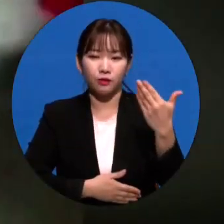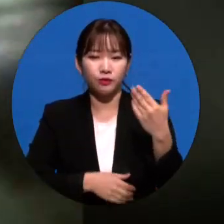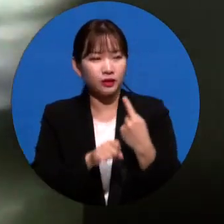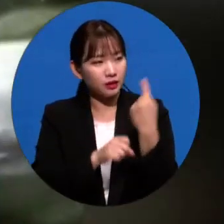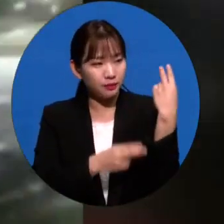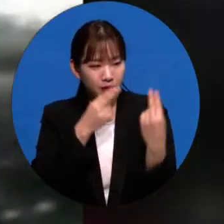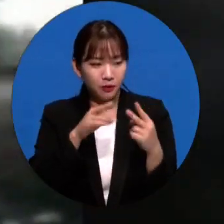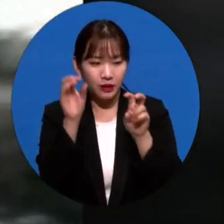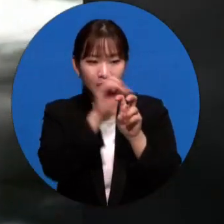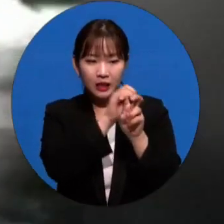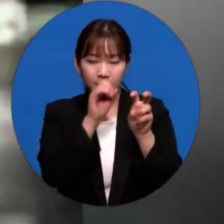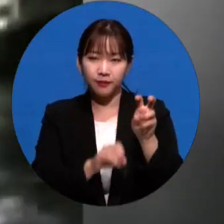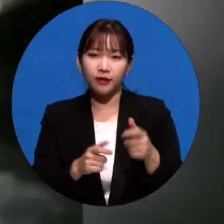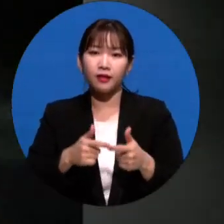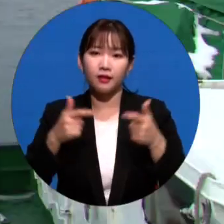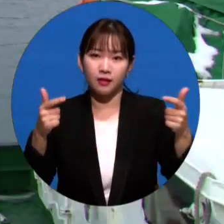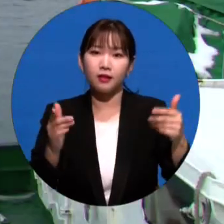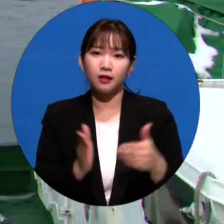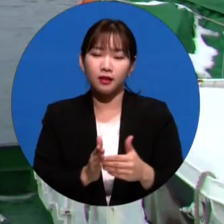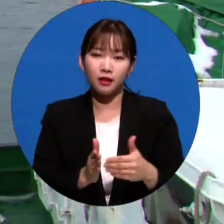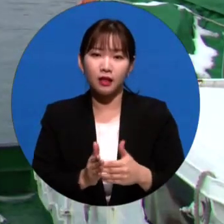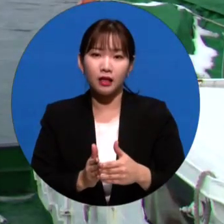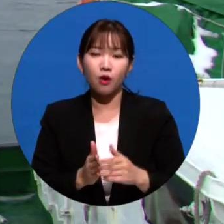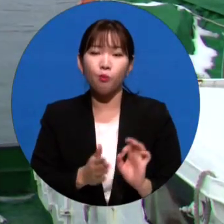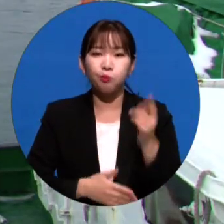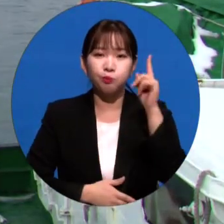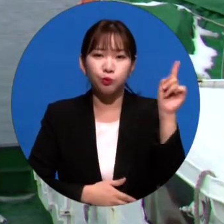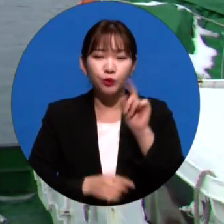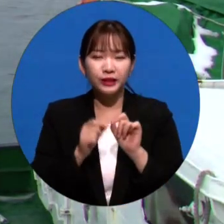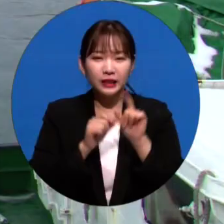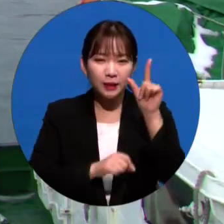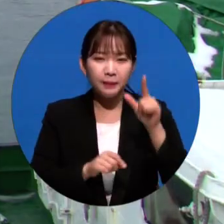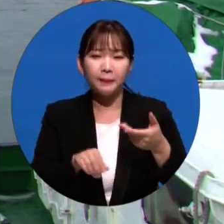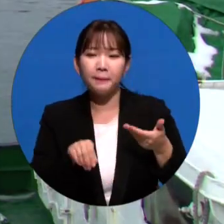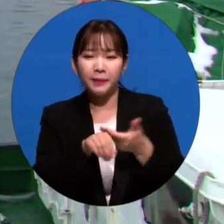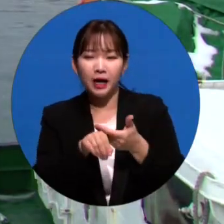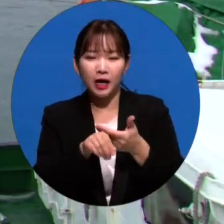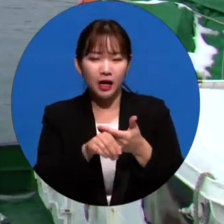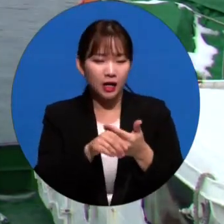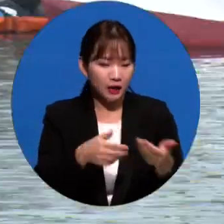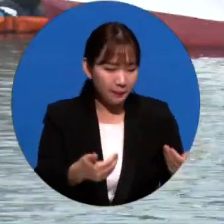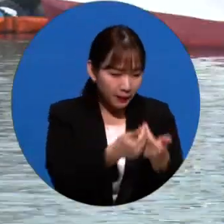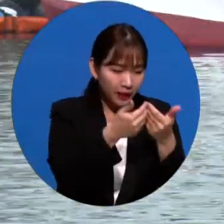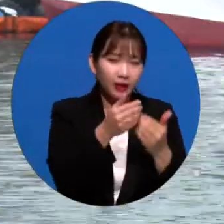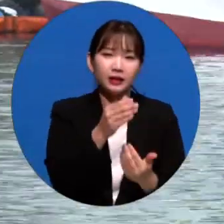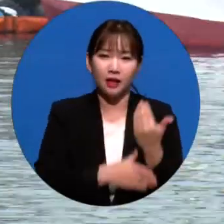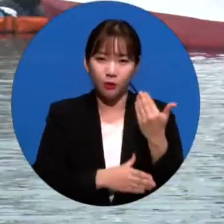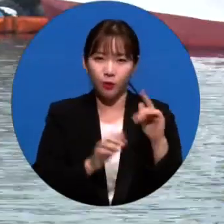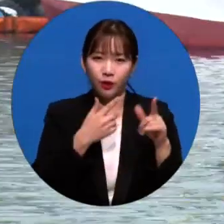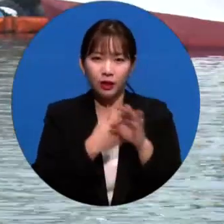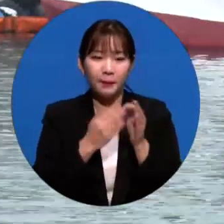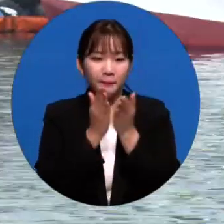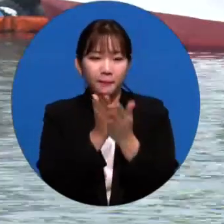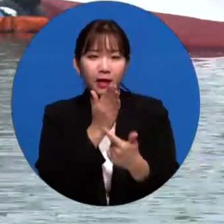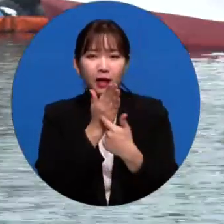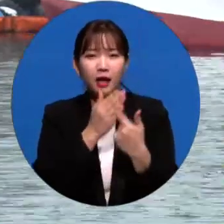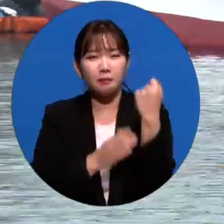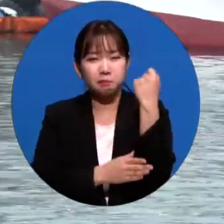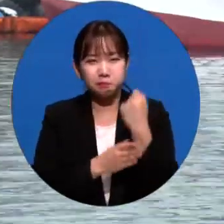전년도보다 20%가 늘었습니다. 침수 원인은 대부분 충돌이나 좌초 등 해양 사고와 선체 부식